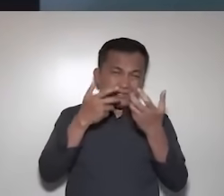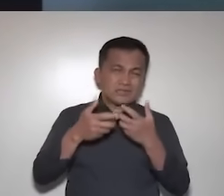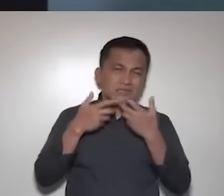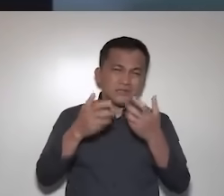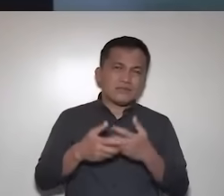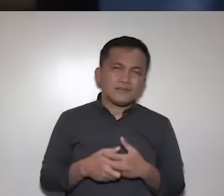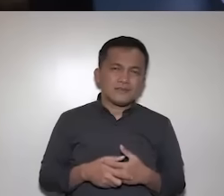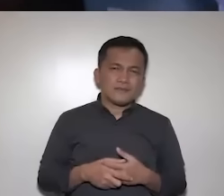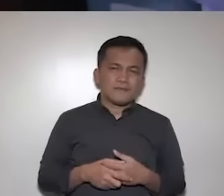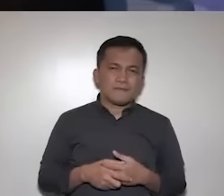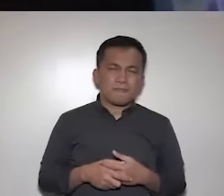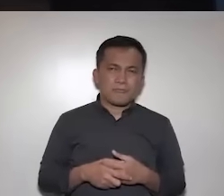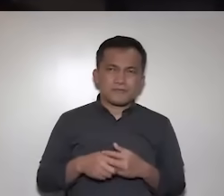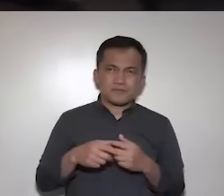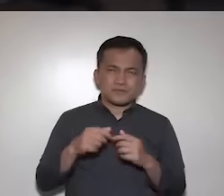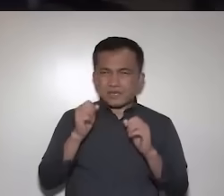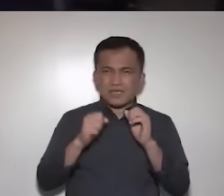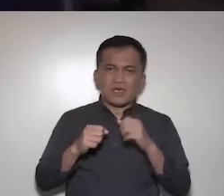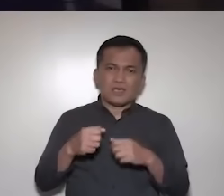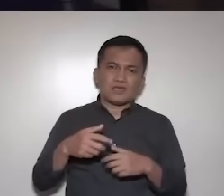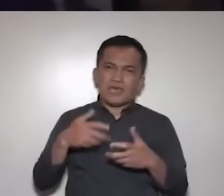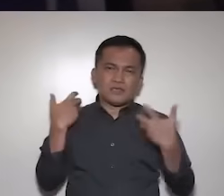Kalinit tayo mga bata.